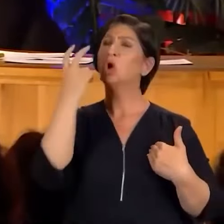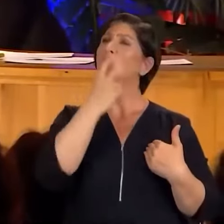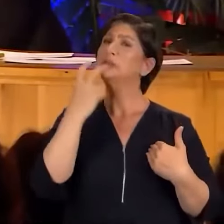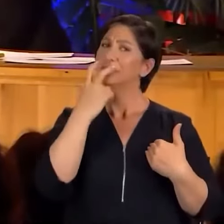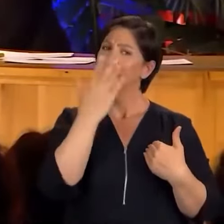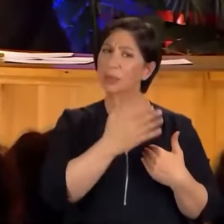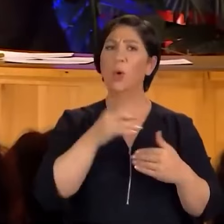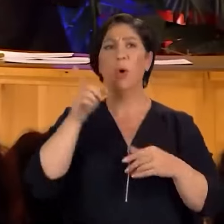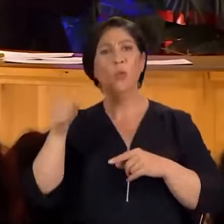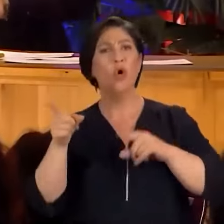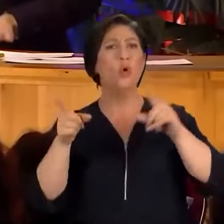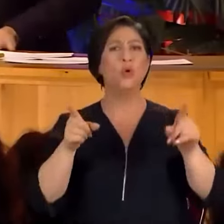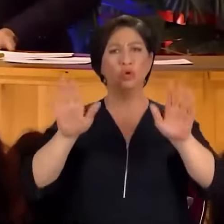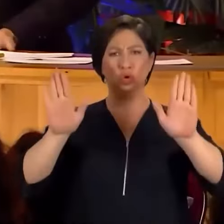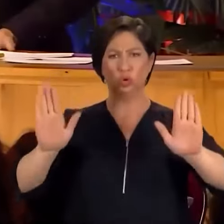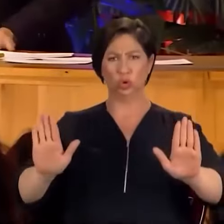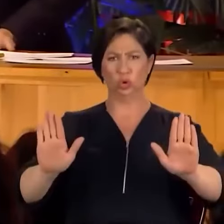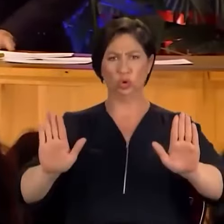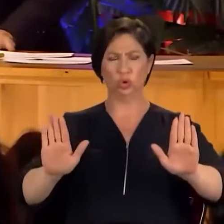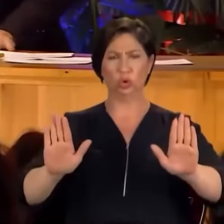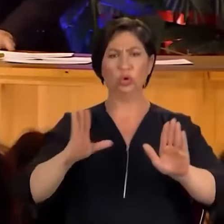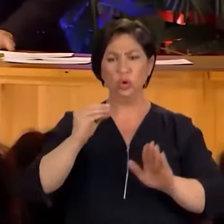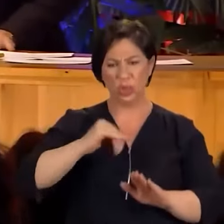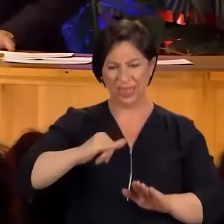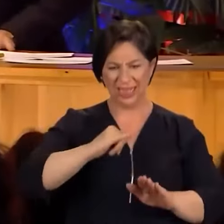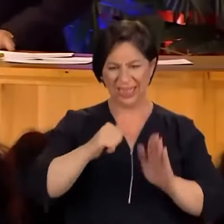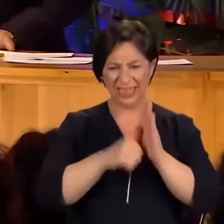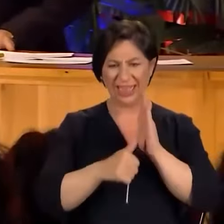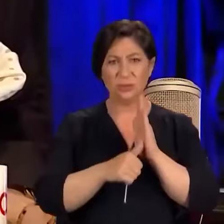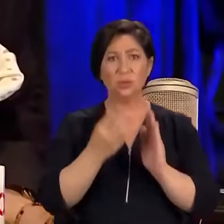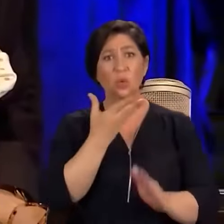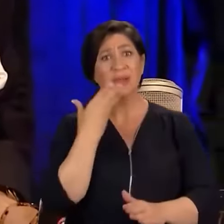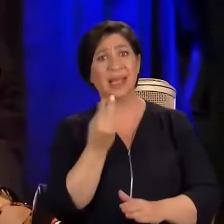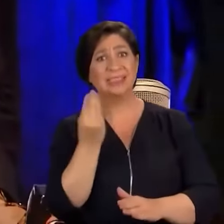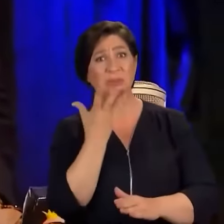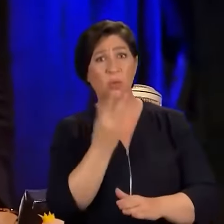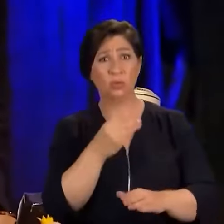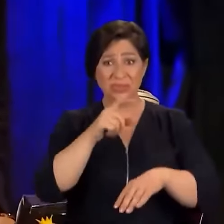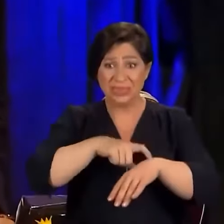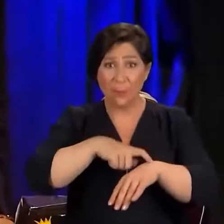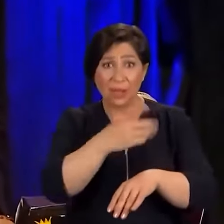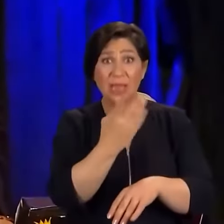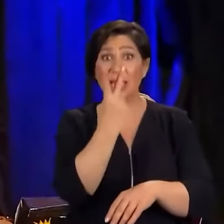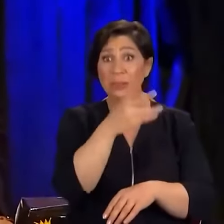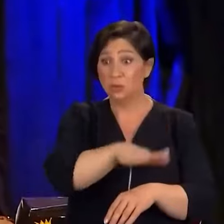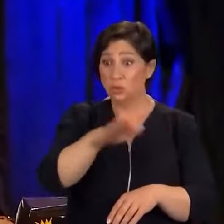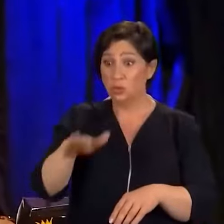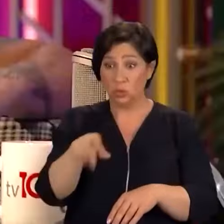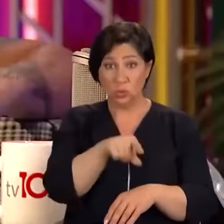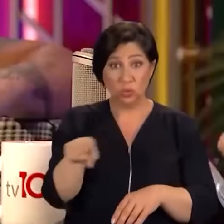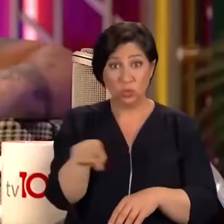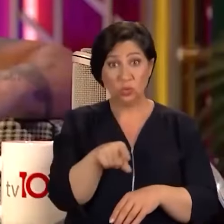konserleri, şunları bunları bir yerde durduracağım. Hı hı. Çok yakın tarihte, çok genç olduğun evet zamanda ve iki tane çocuğunun